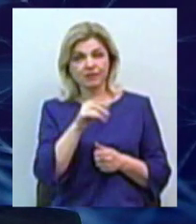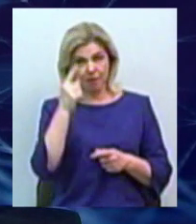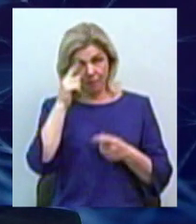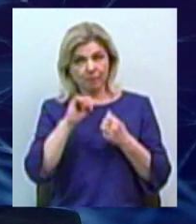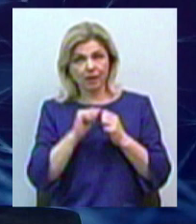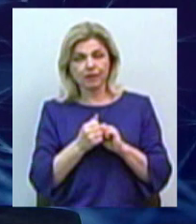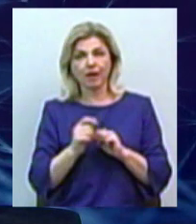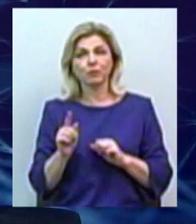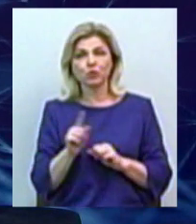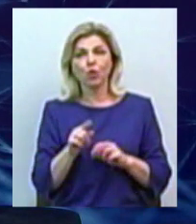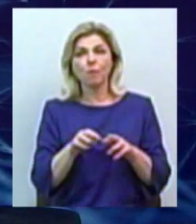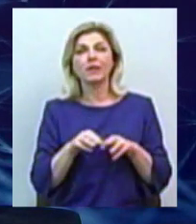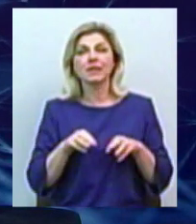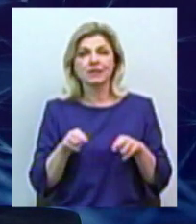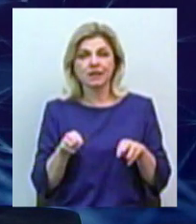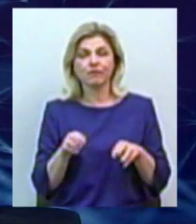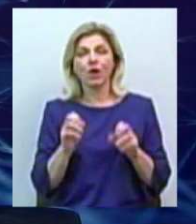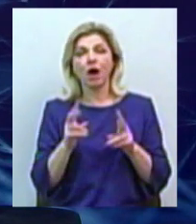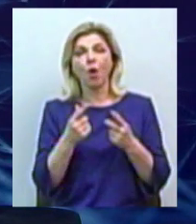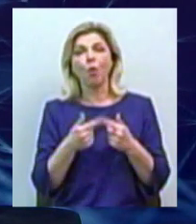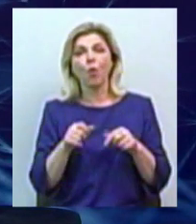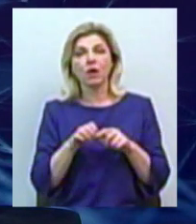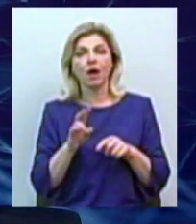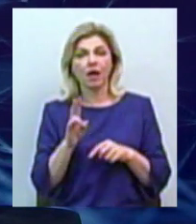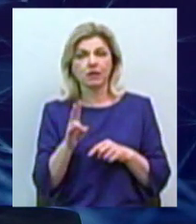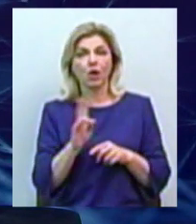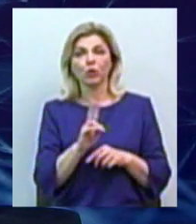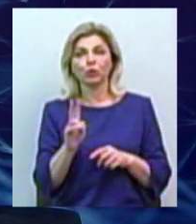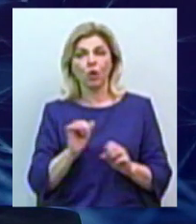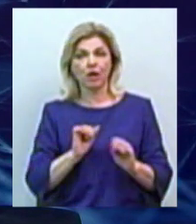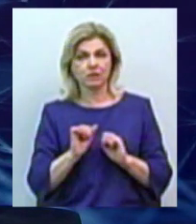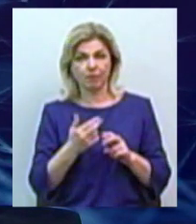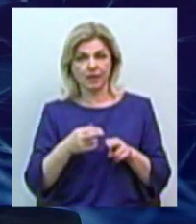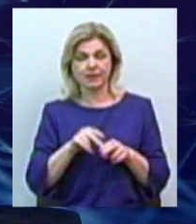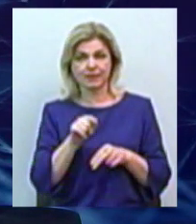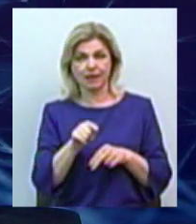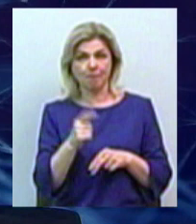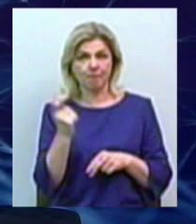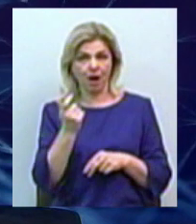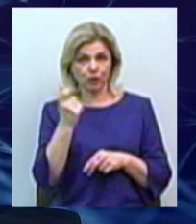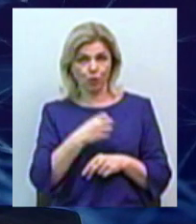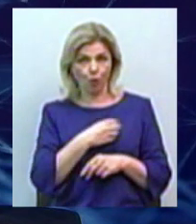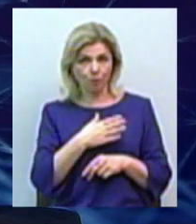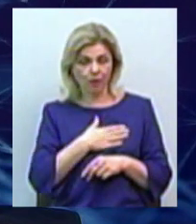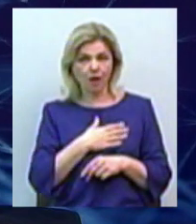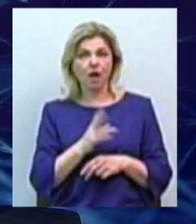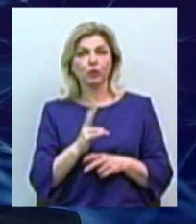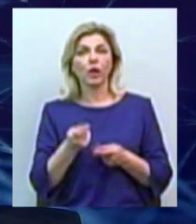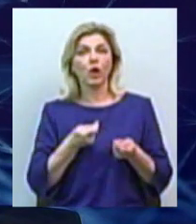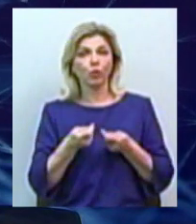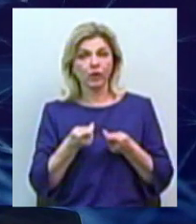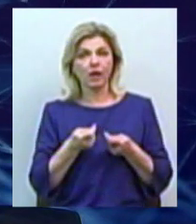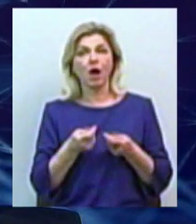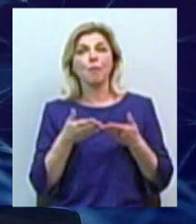що міністерство, як орган, який розпоряджається цим майном, який керує їм, я маю на увазі